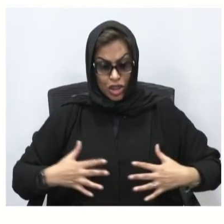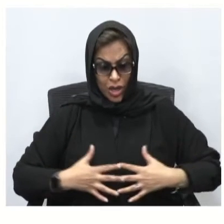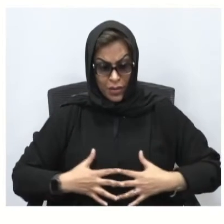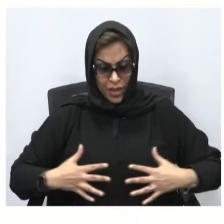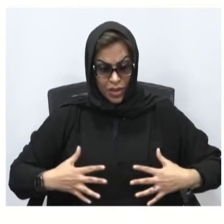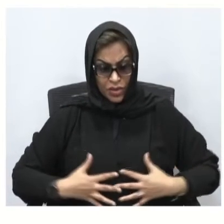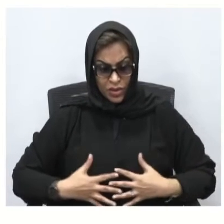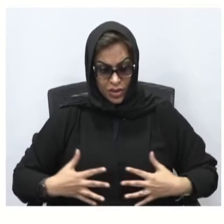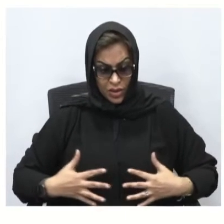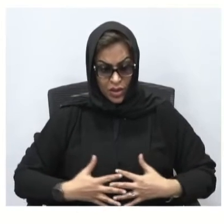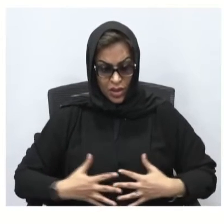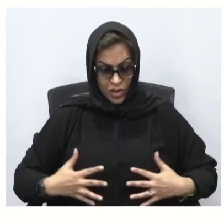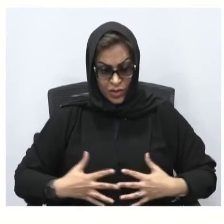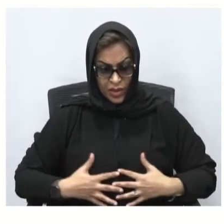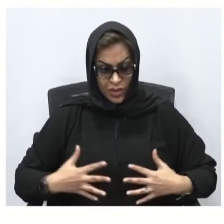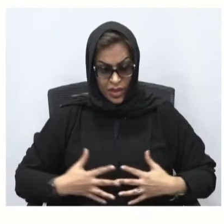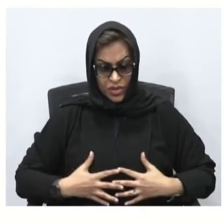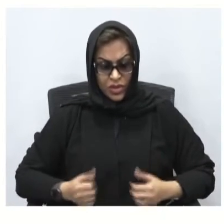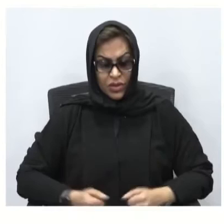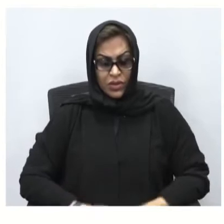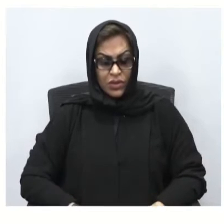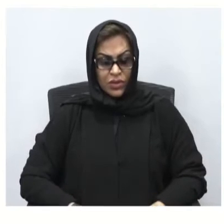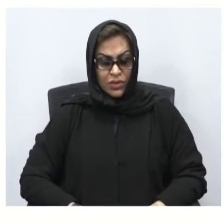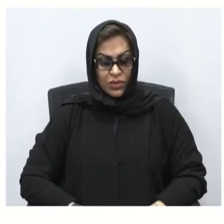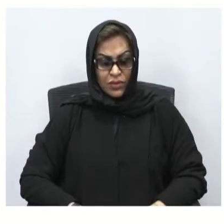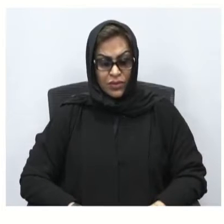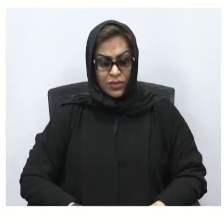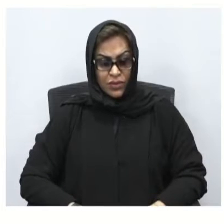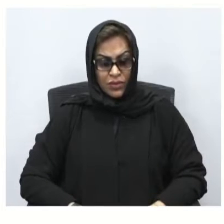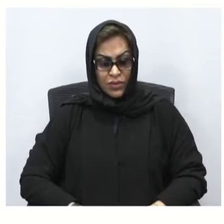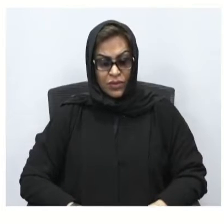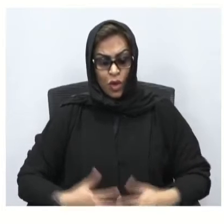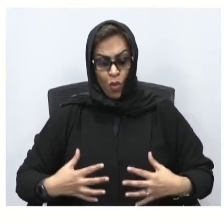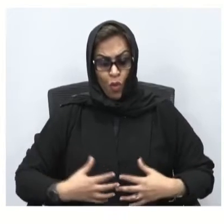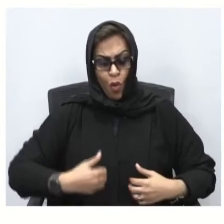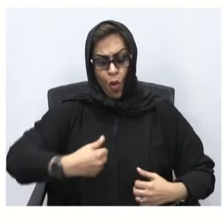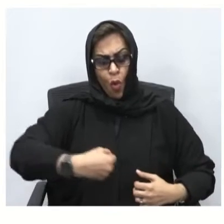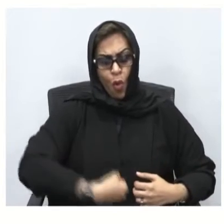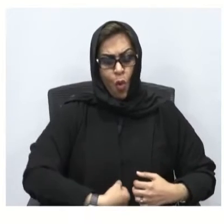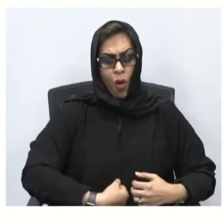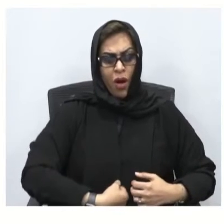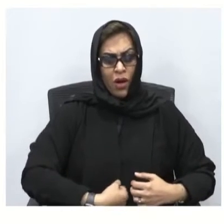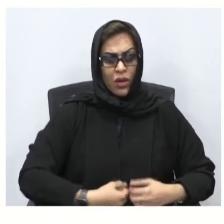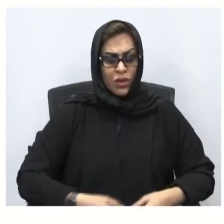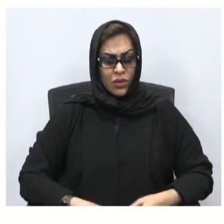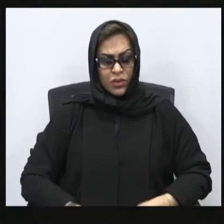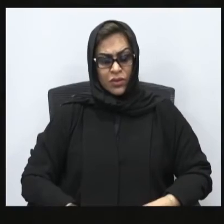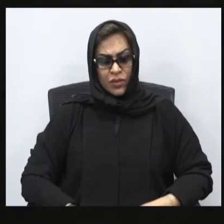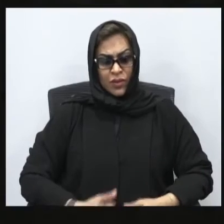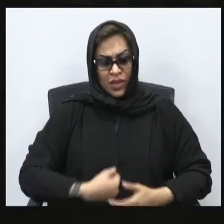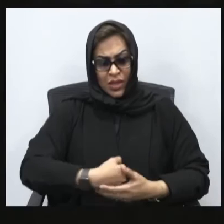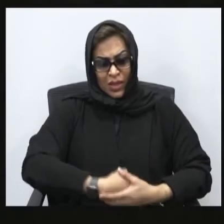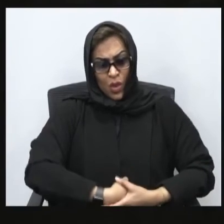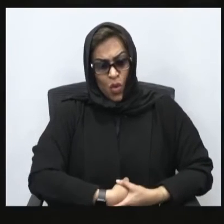من المحرك عندنا الحجاب الحاجز فتاثر فيها بقوه فانا لما اضغط على الحجاب